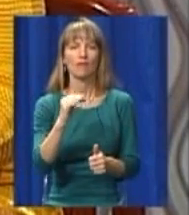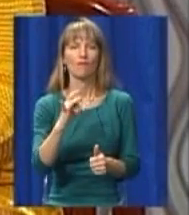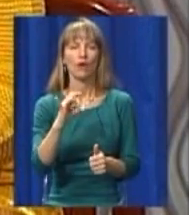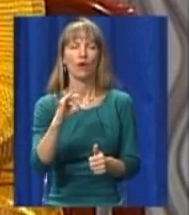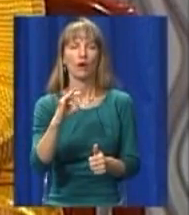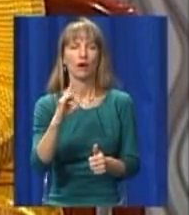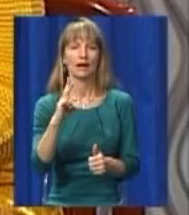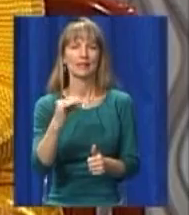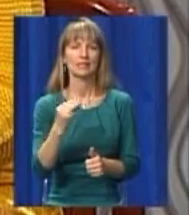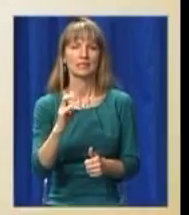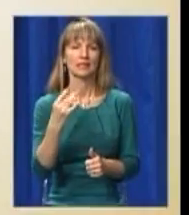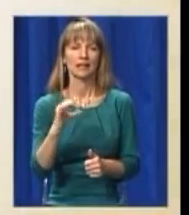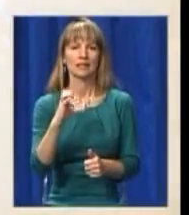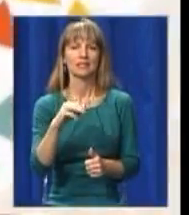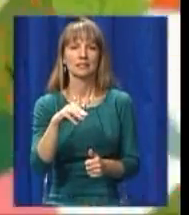спінглет.